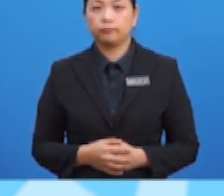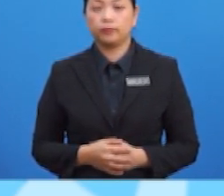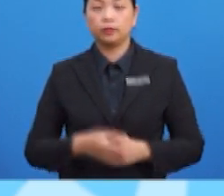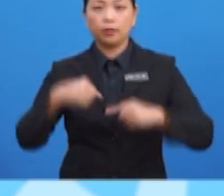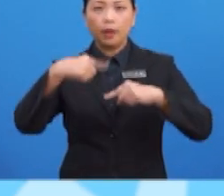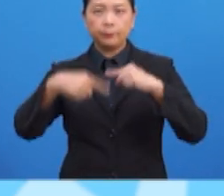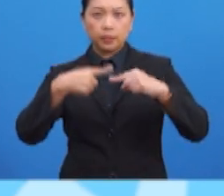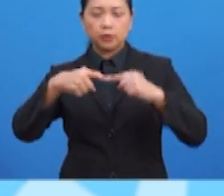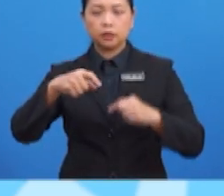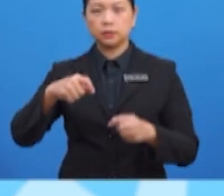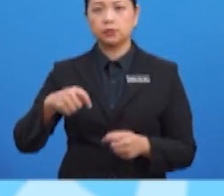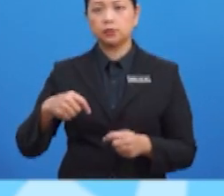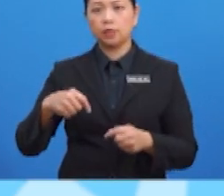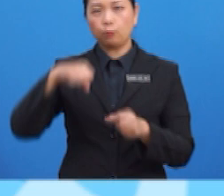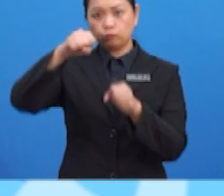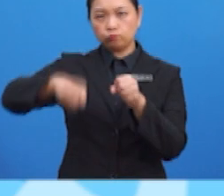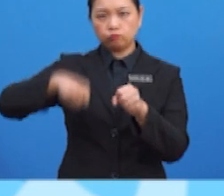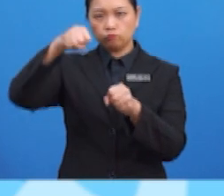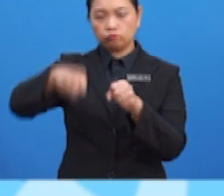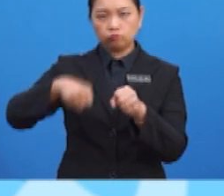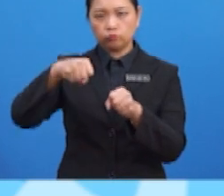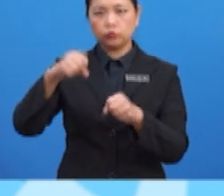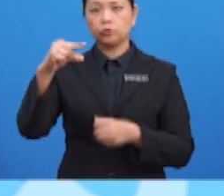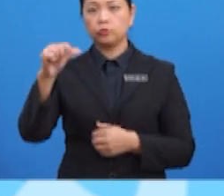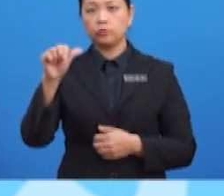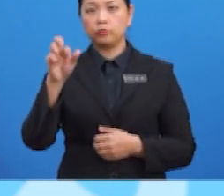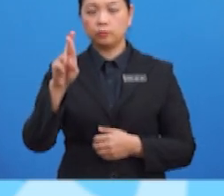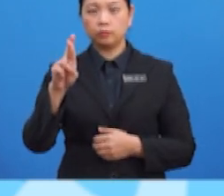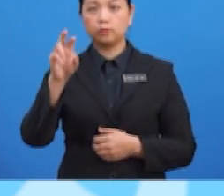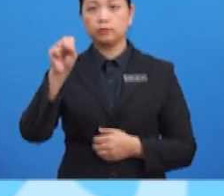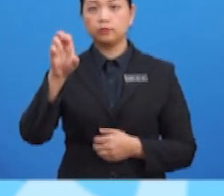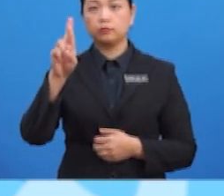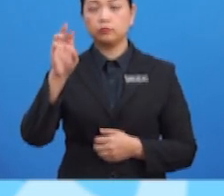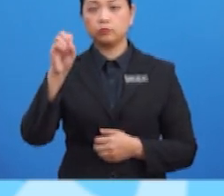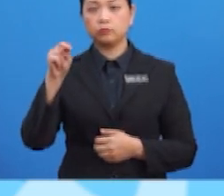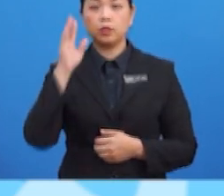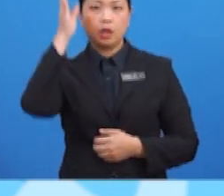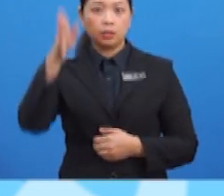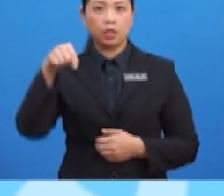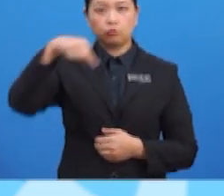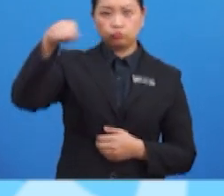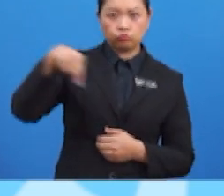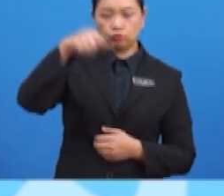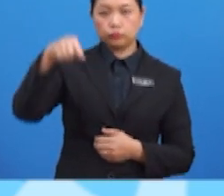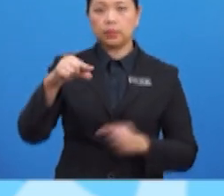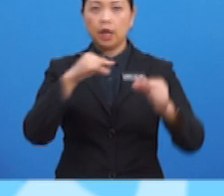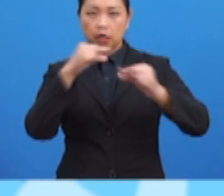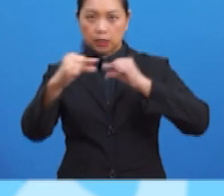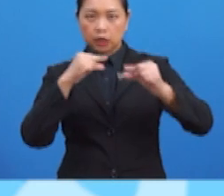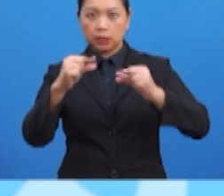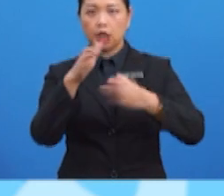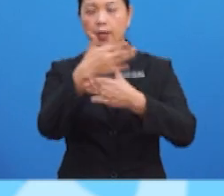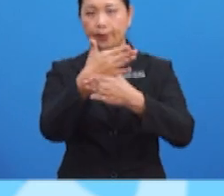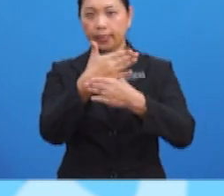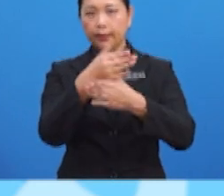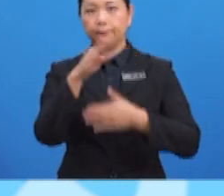Apabila pemutar digerakkan, gear serong akan berputar, seterusnya menggerakkan